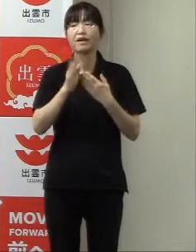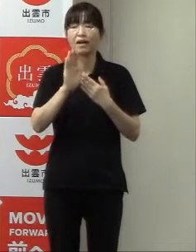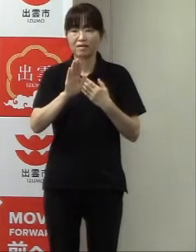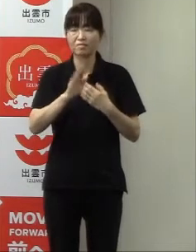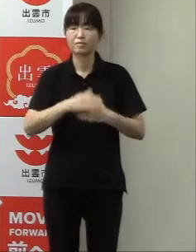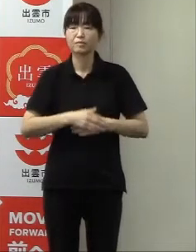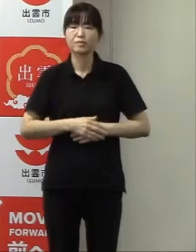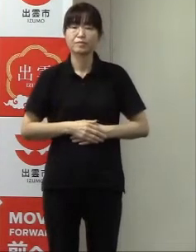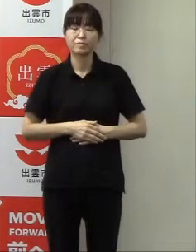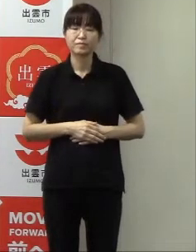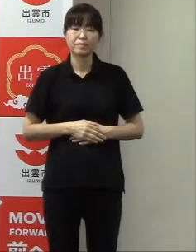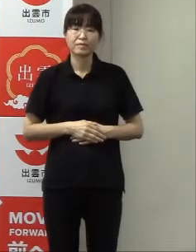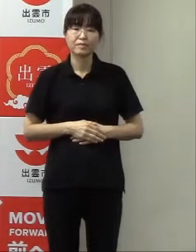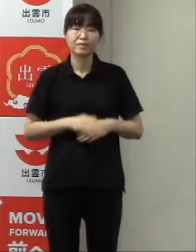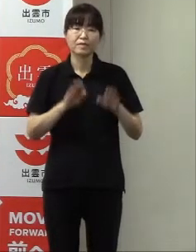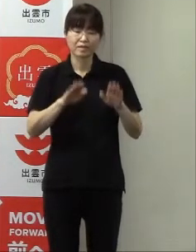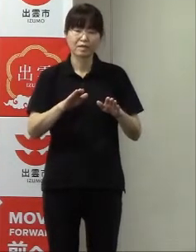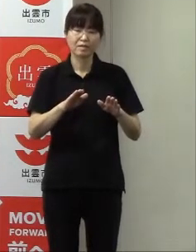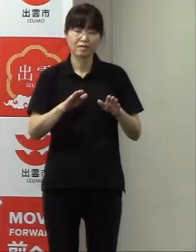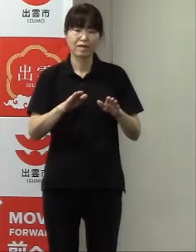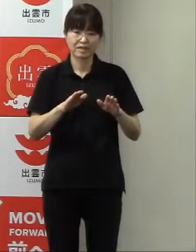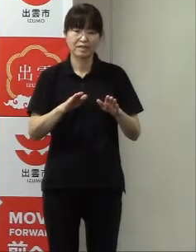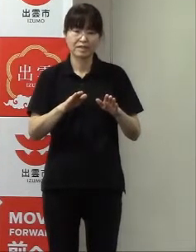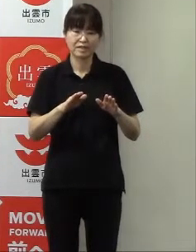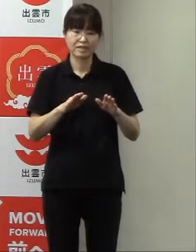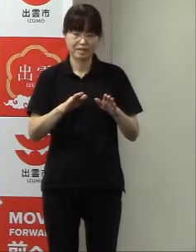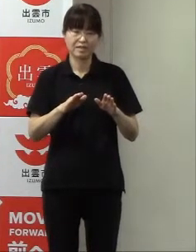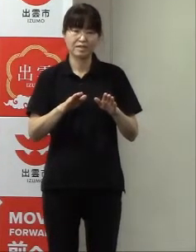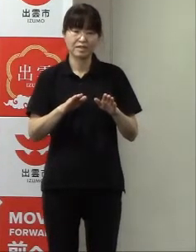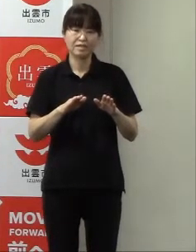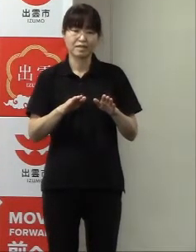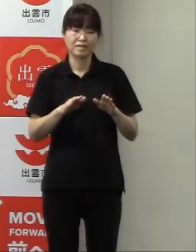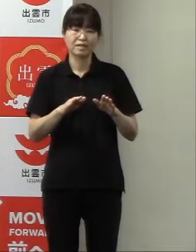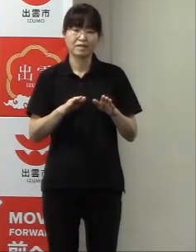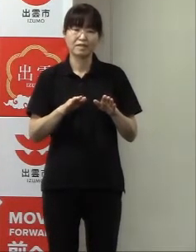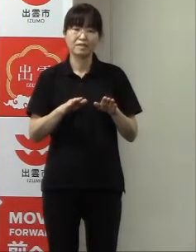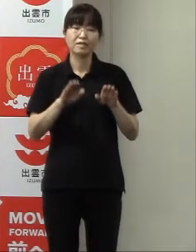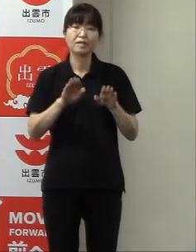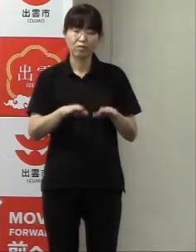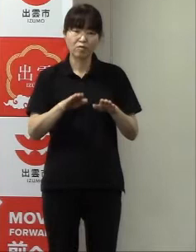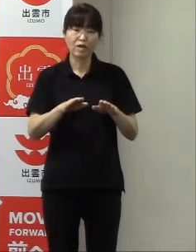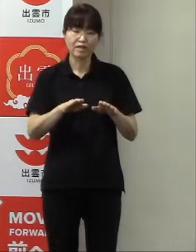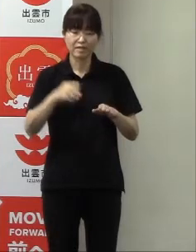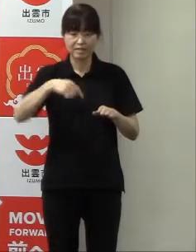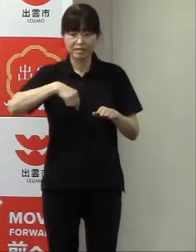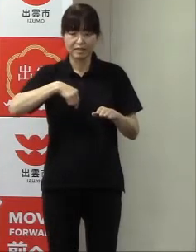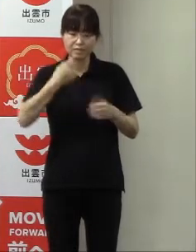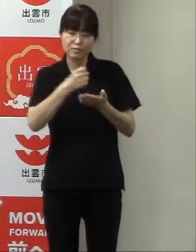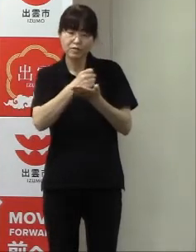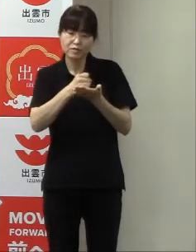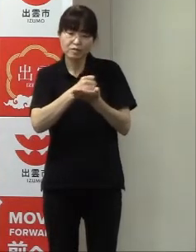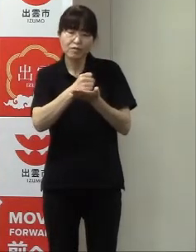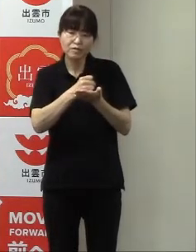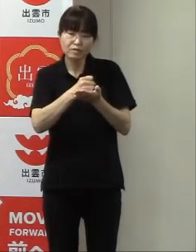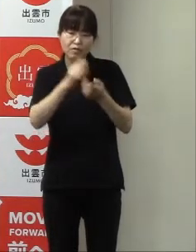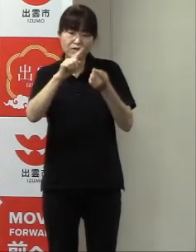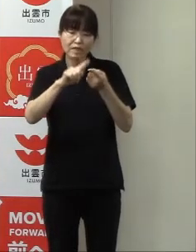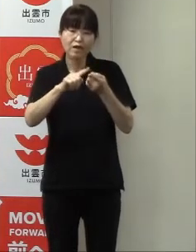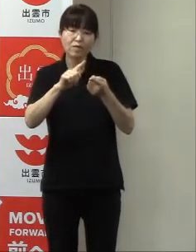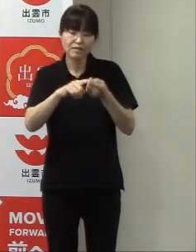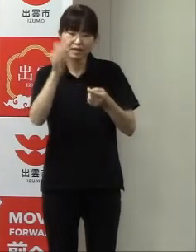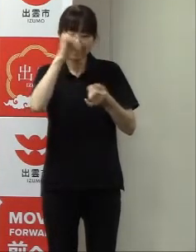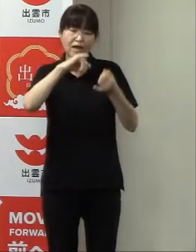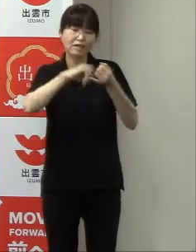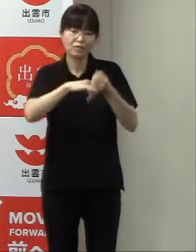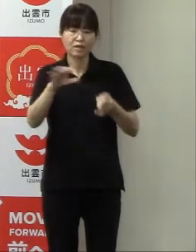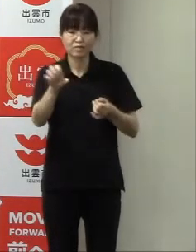味で、今回は第4次のところでご自分の都合に合った予約を取ってい